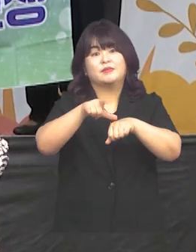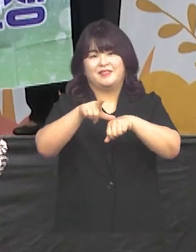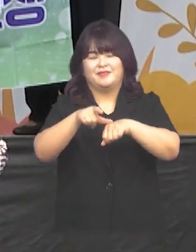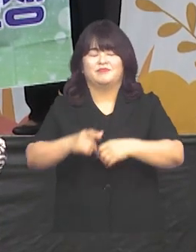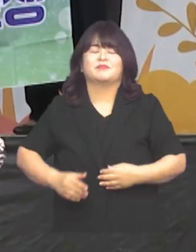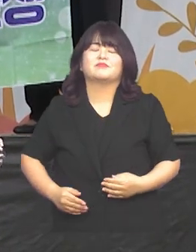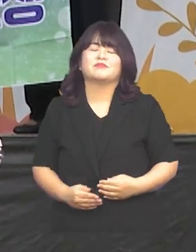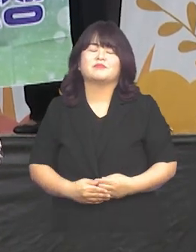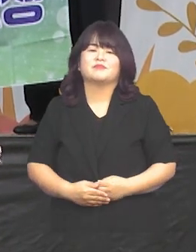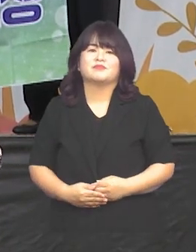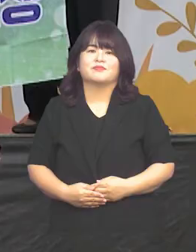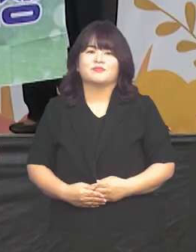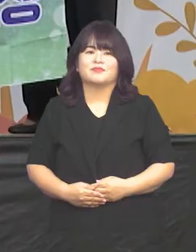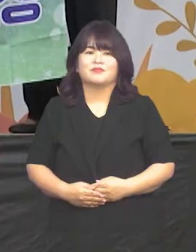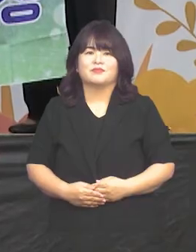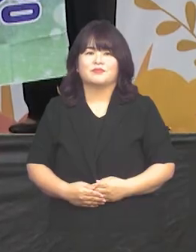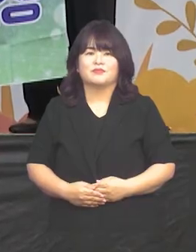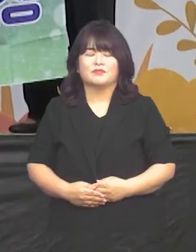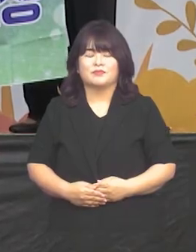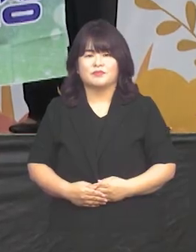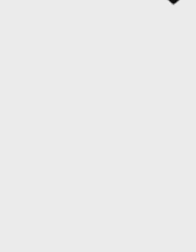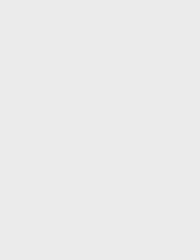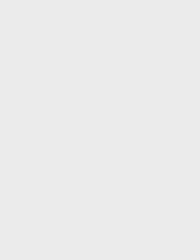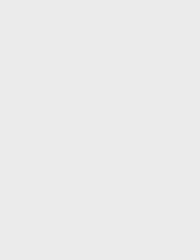화합의 시간이 됐습니다.